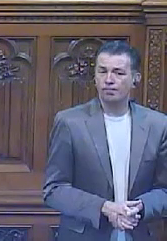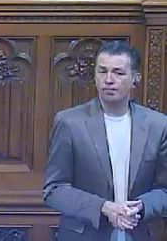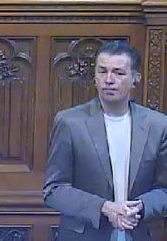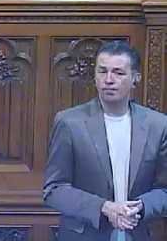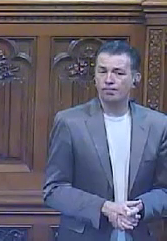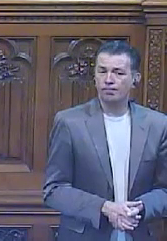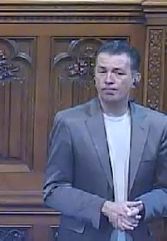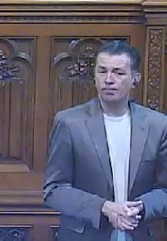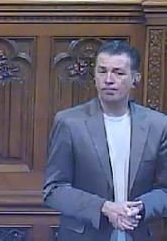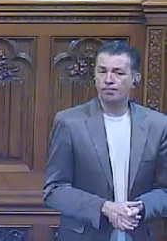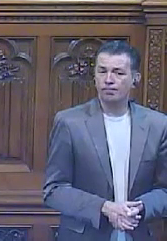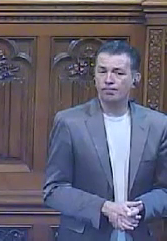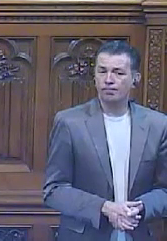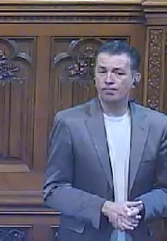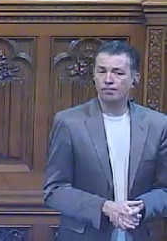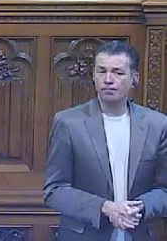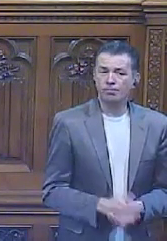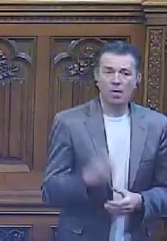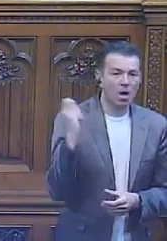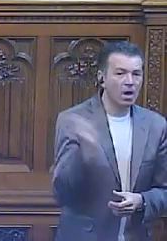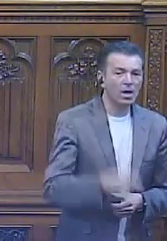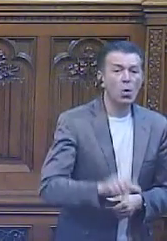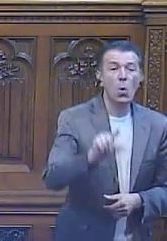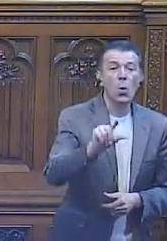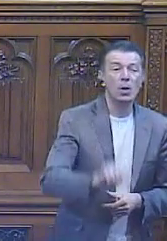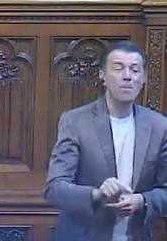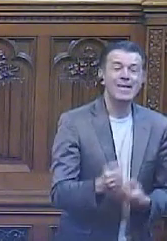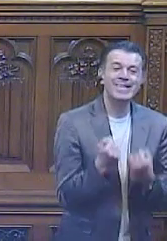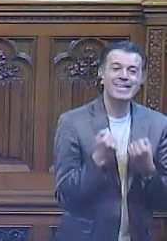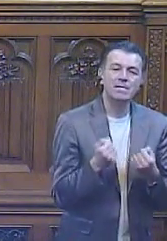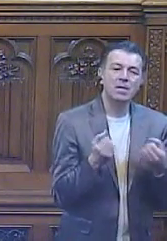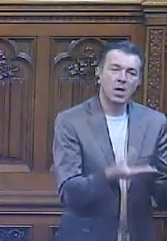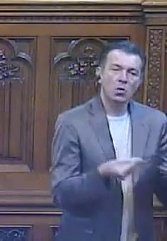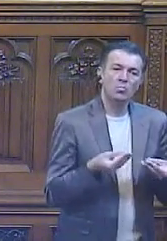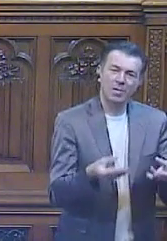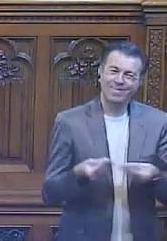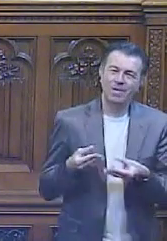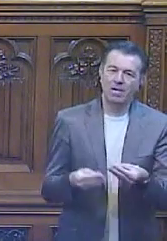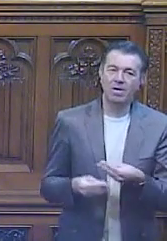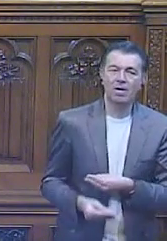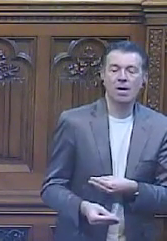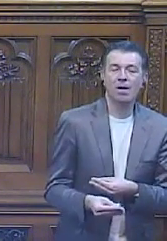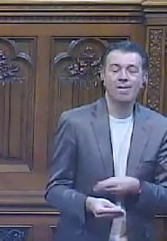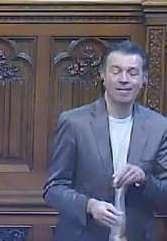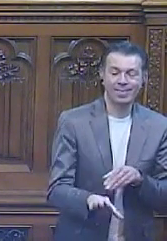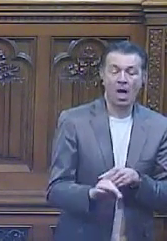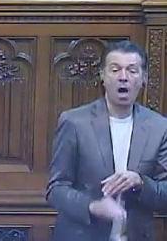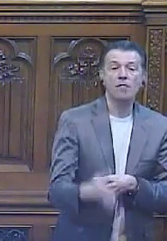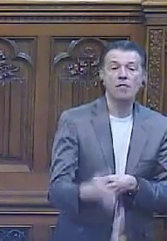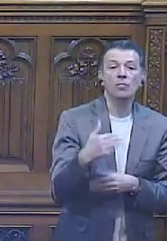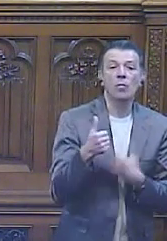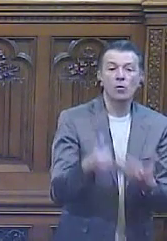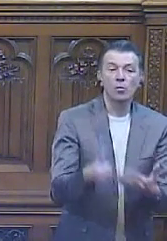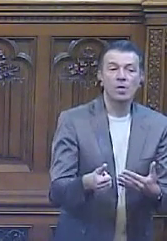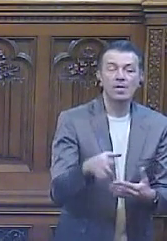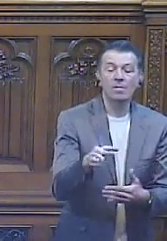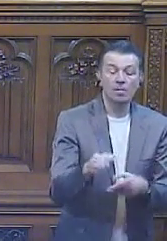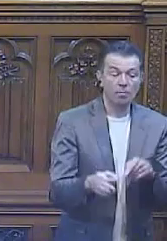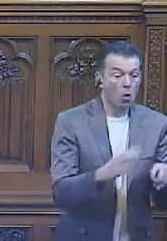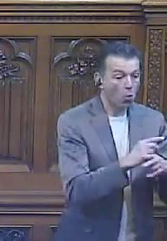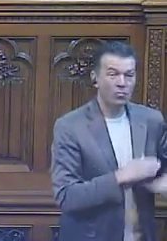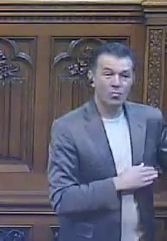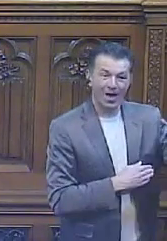Oder nehmen wir den Rekord der Mindestsicherungsbezieher. 65% der Mindestsicherungsbezieher in Österreich